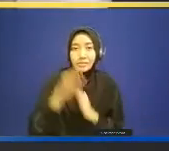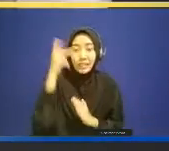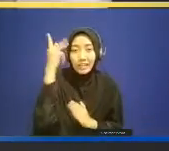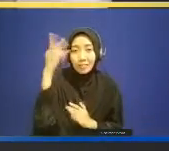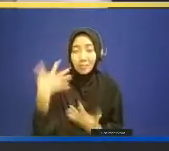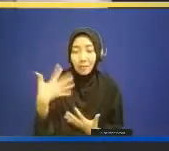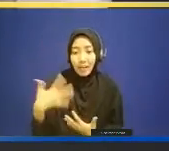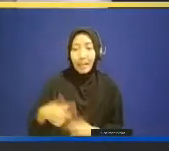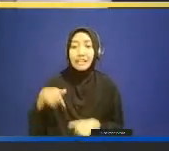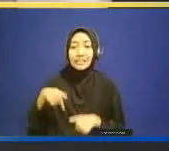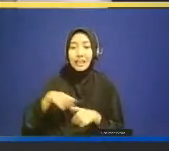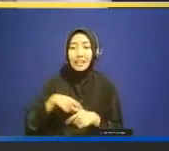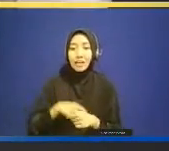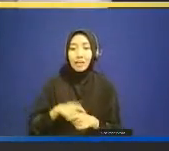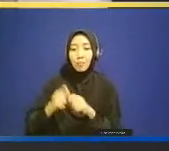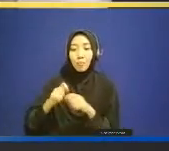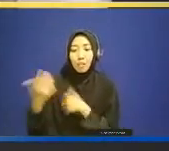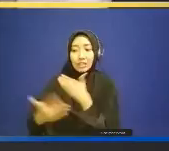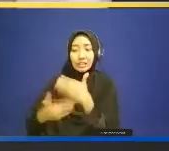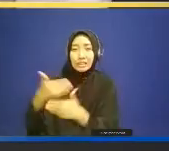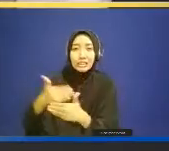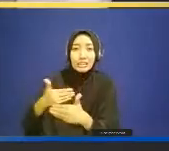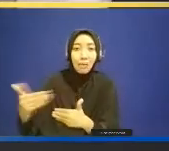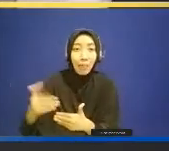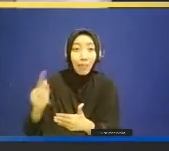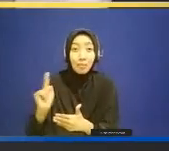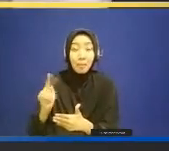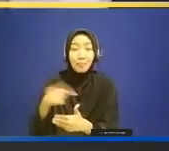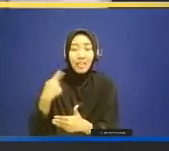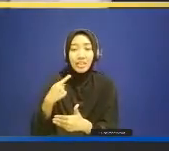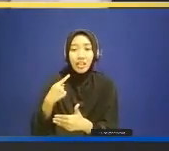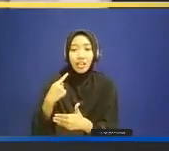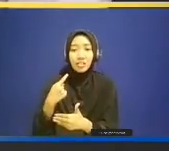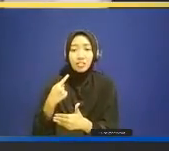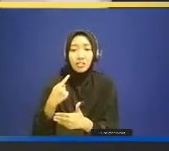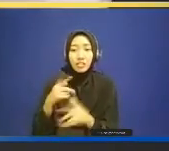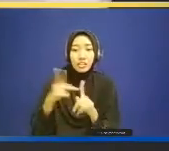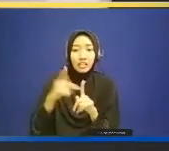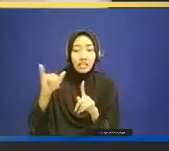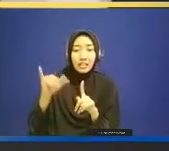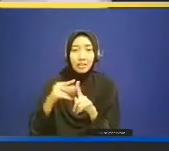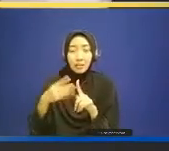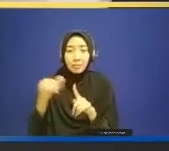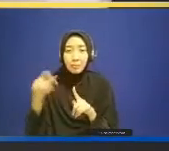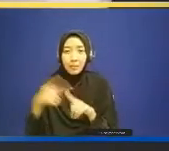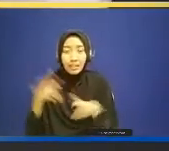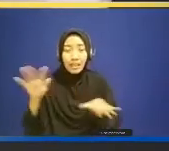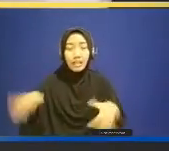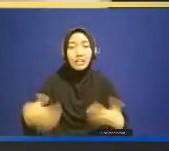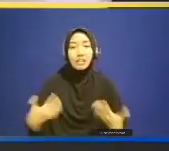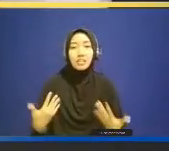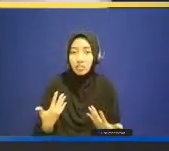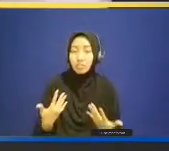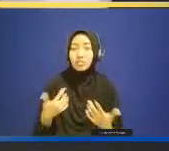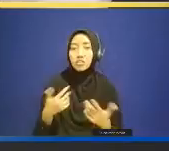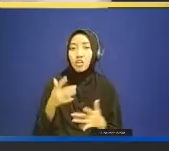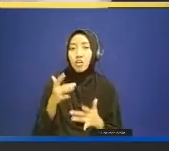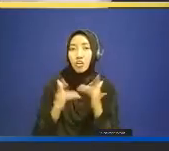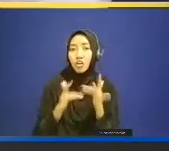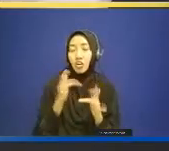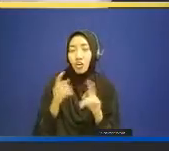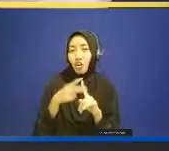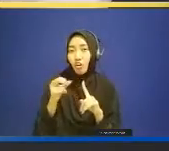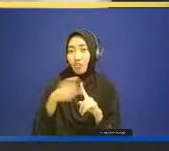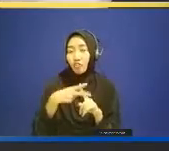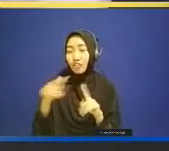tantangannya gimana make it sustainable gitu loh karena kan mungkin kita harus Hybrid atau udah bisa offline lagi sekarang dan sebagainya Eka gimana Kak